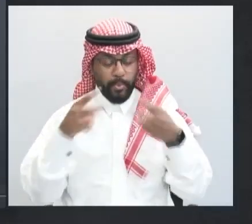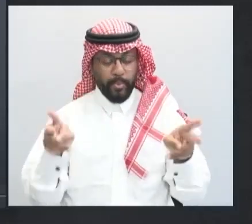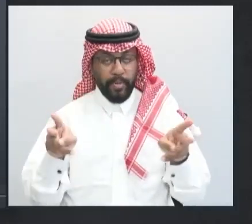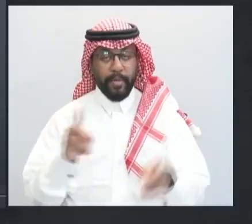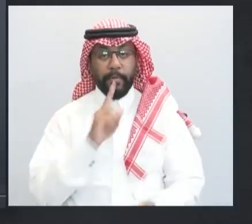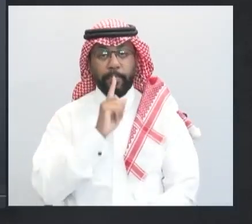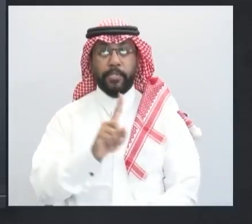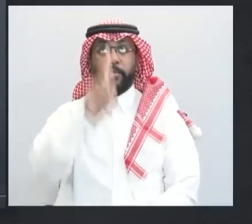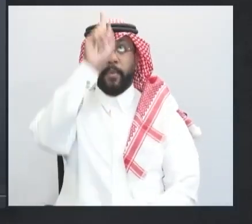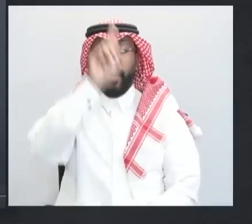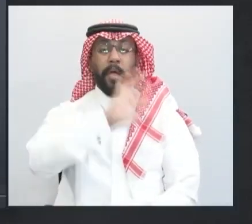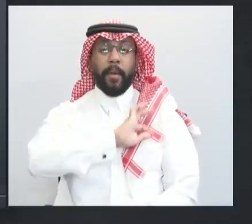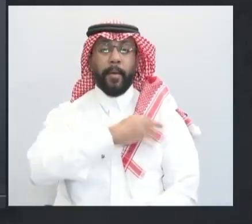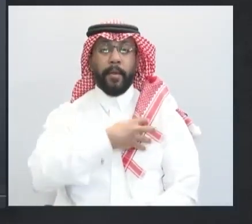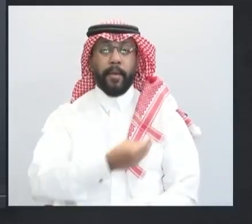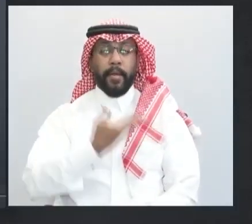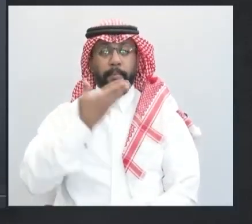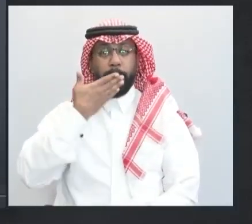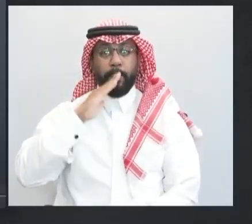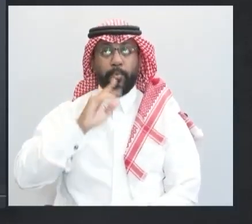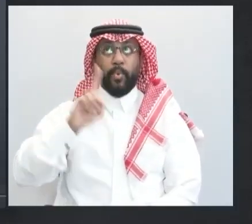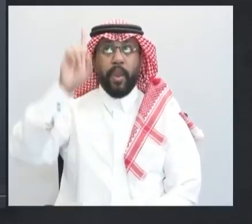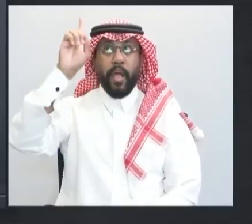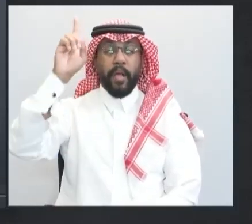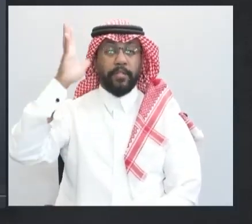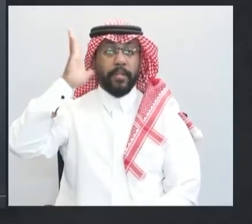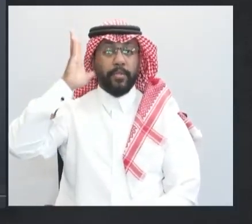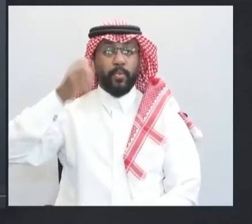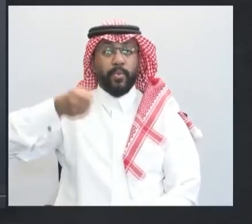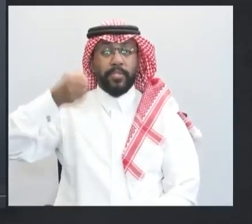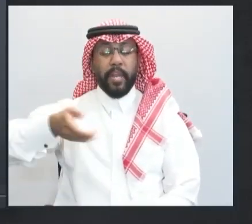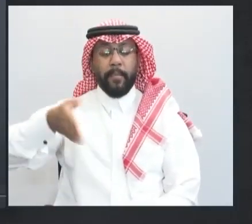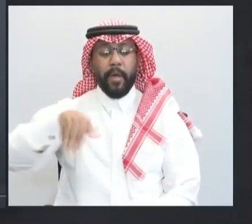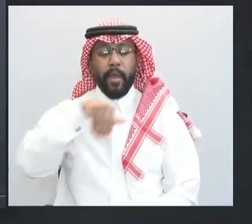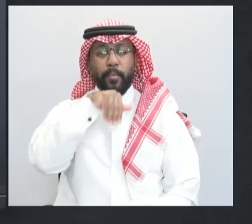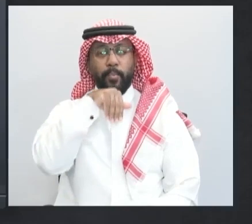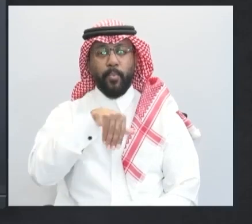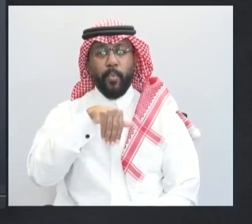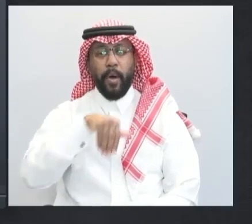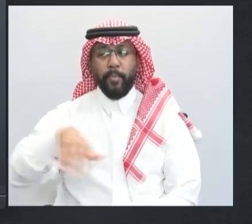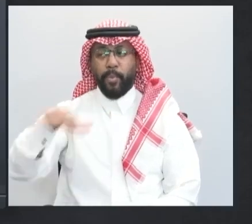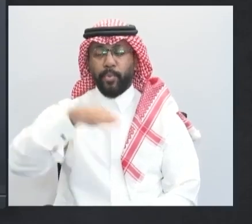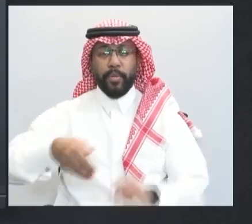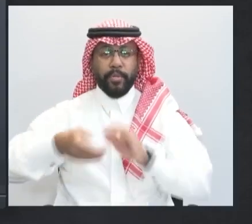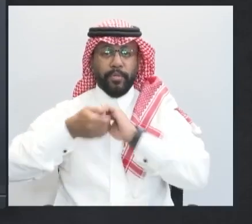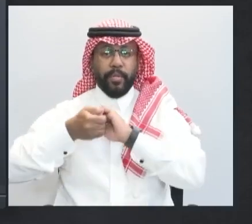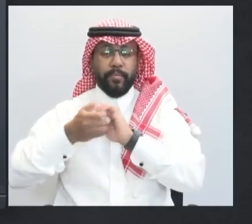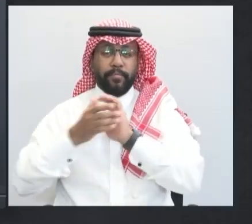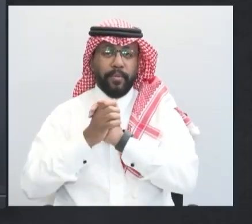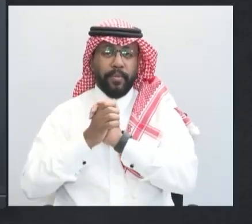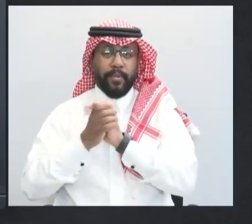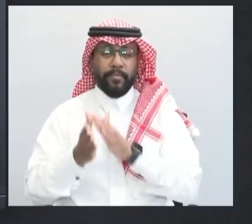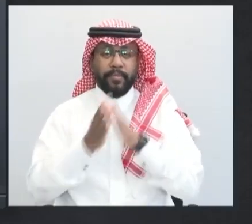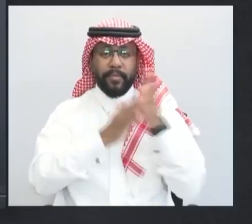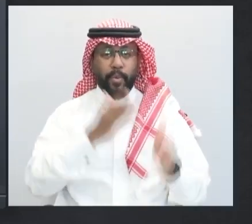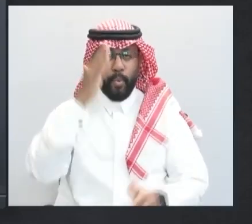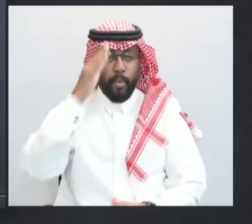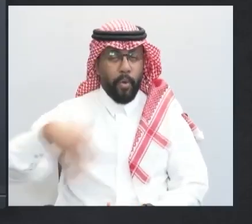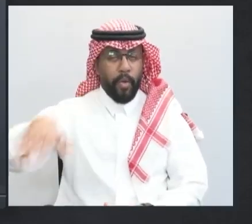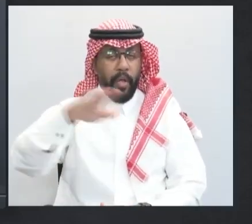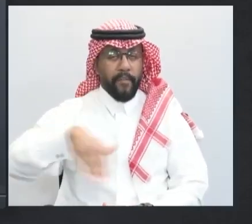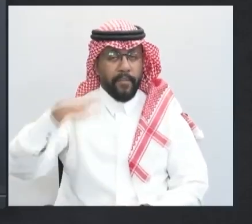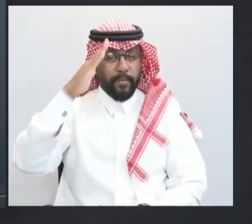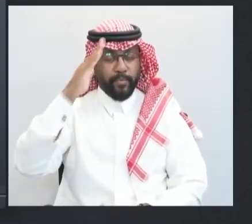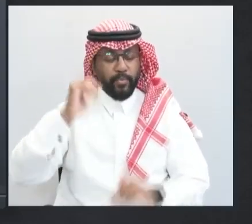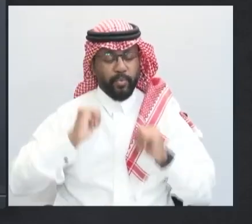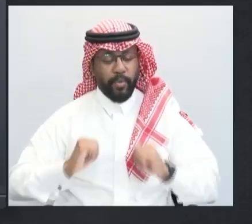بسم الله الرحمن الرحيم والصلاه والسلام على نبينا محمد وعلى اله وصحبه اجمعين اهلا بكم طلاب